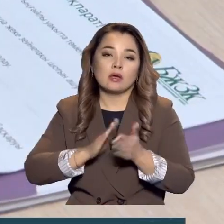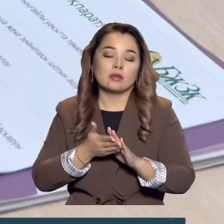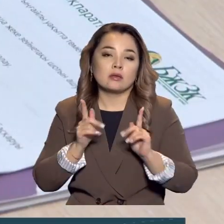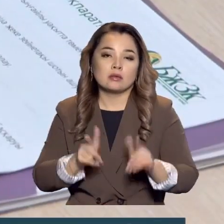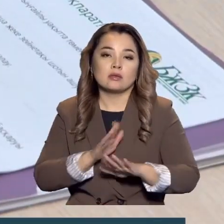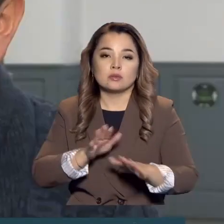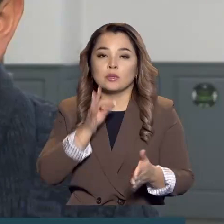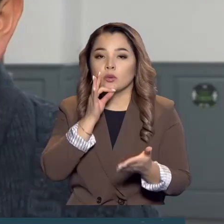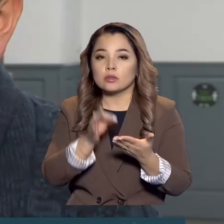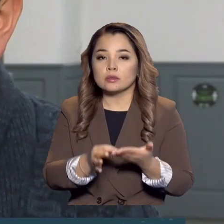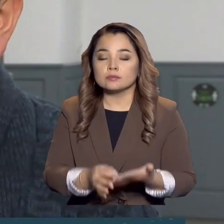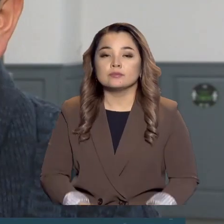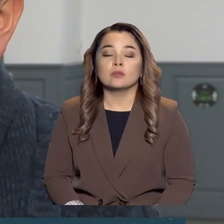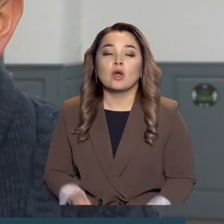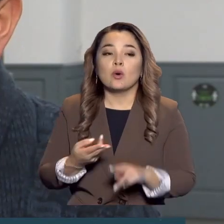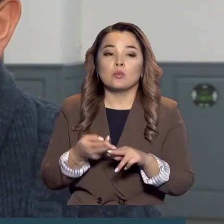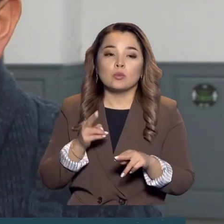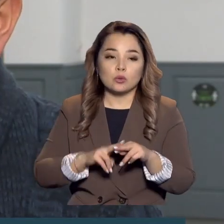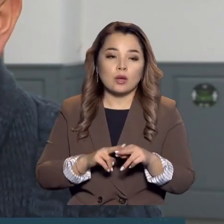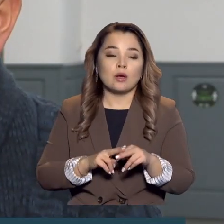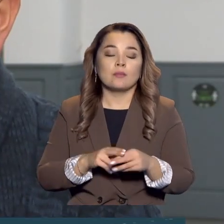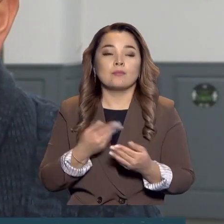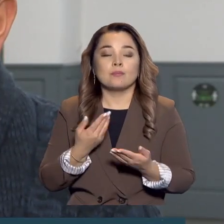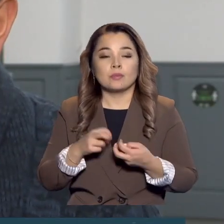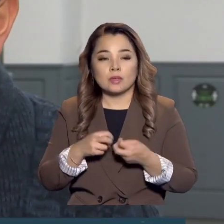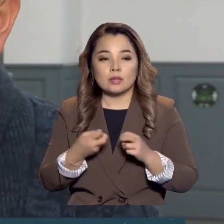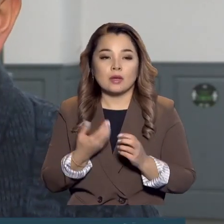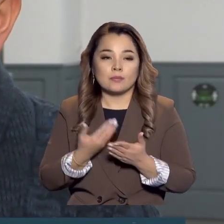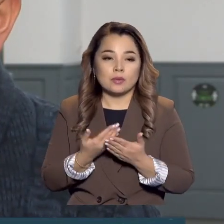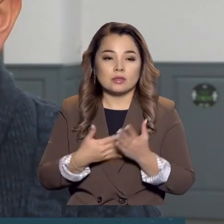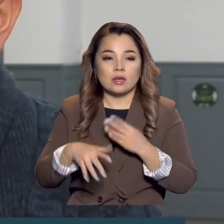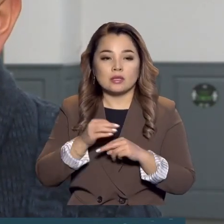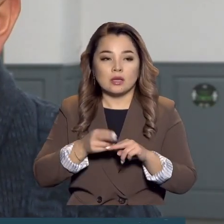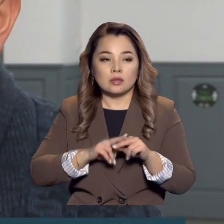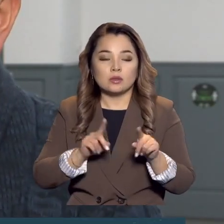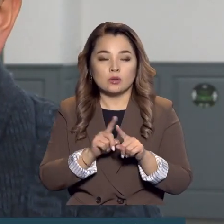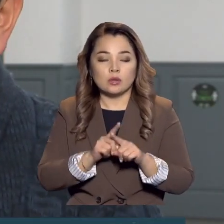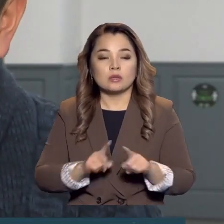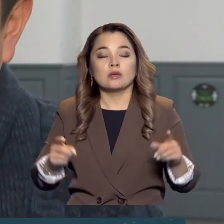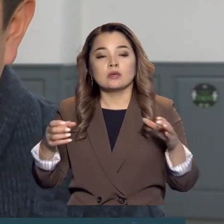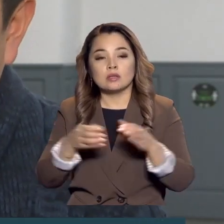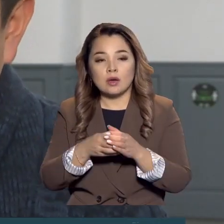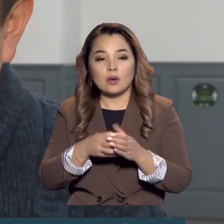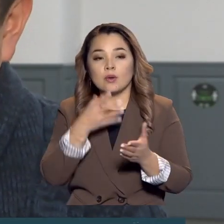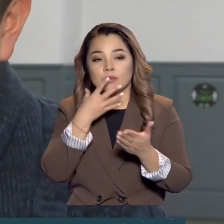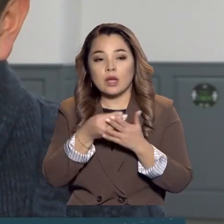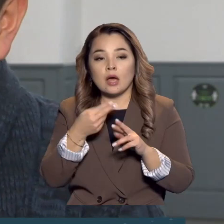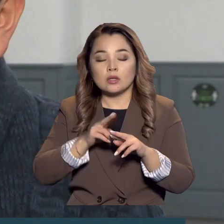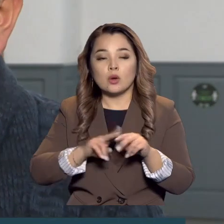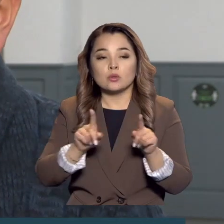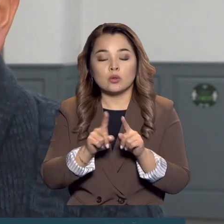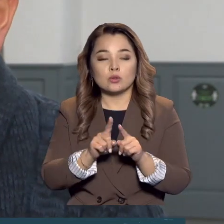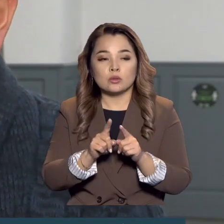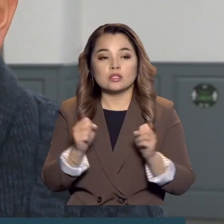отыр. Бұл мәселе сарапшылардың, тәуелсіз сарапшылардың жиналуымен және де